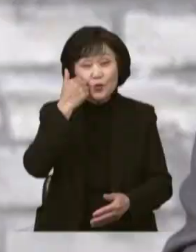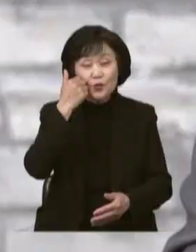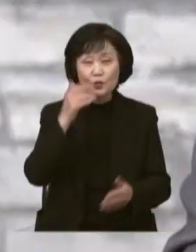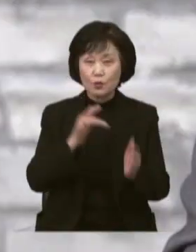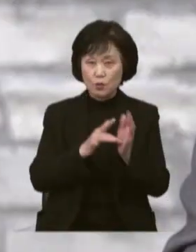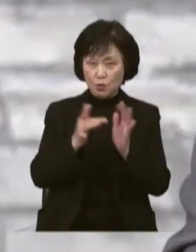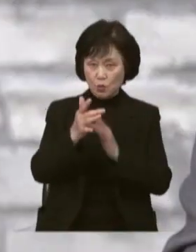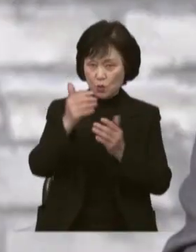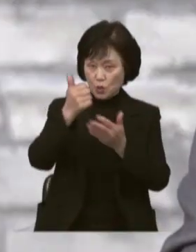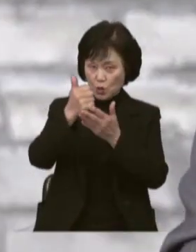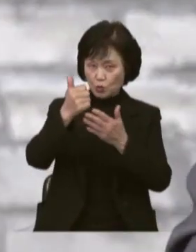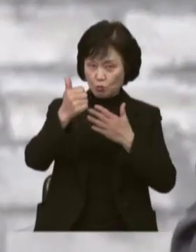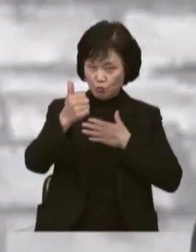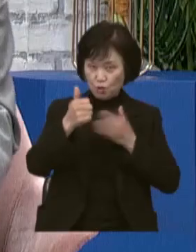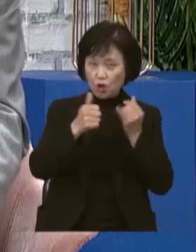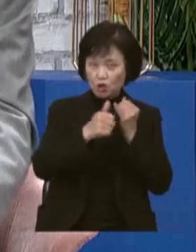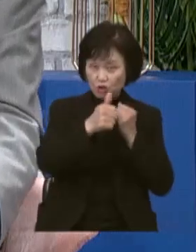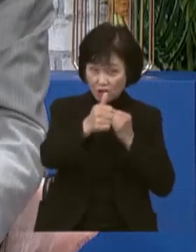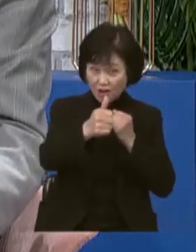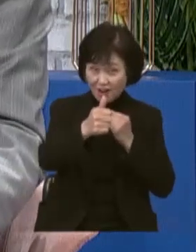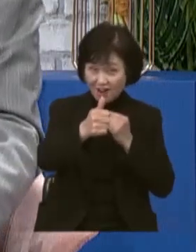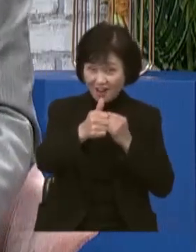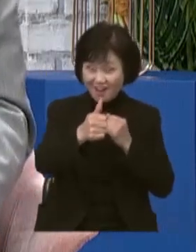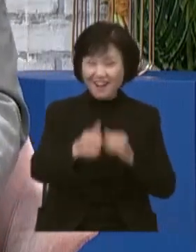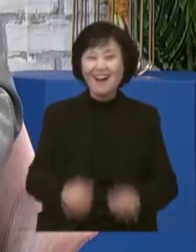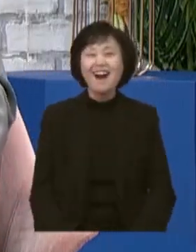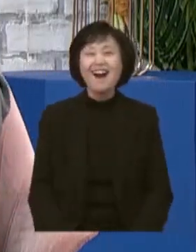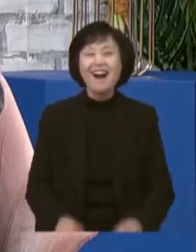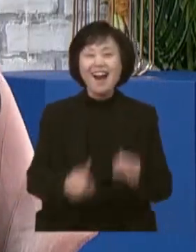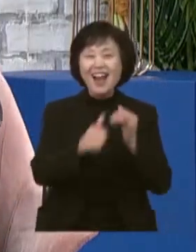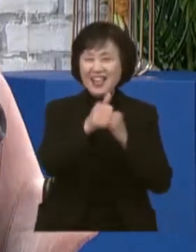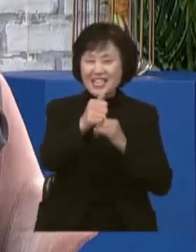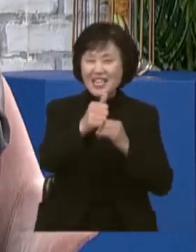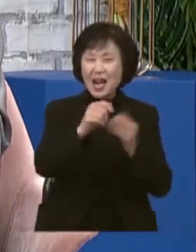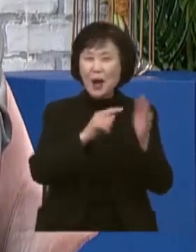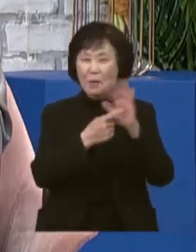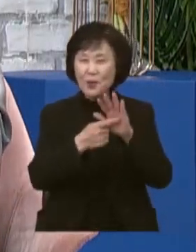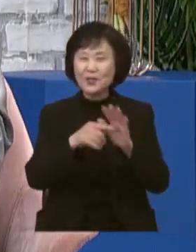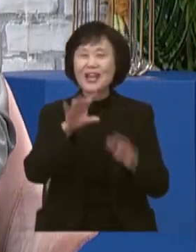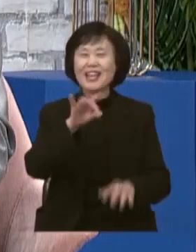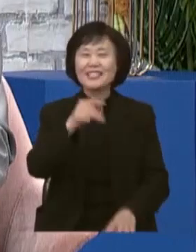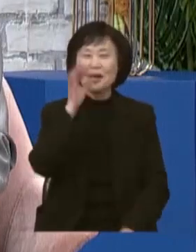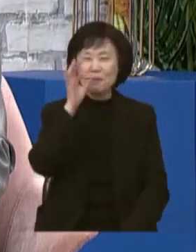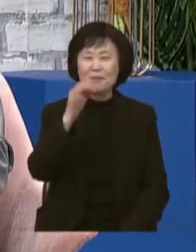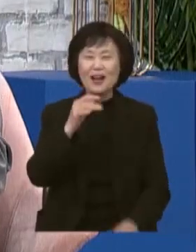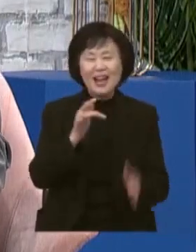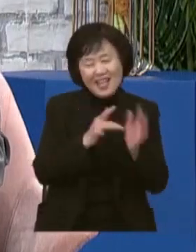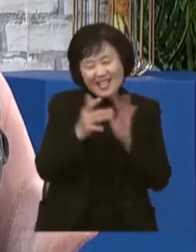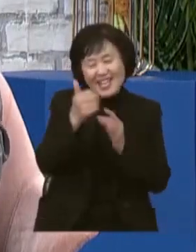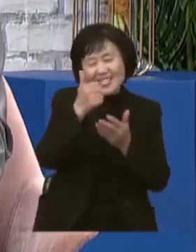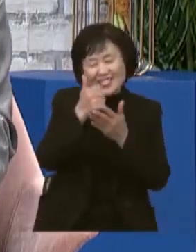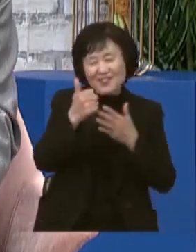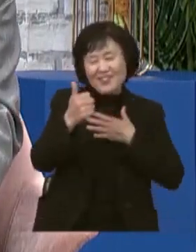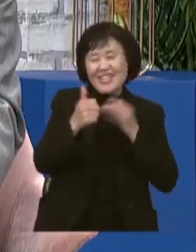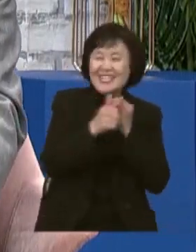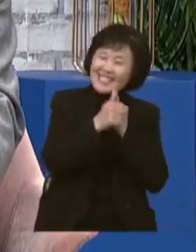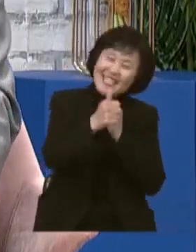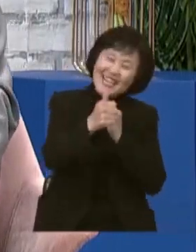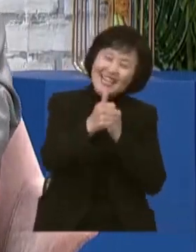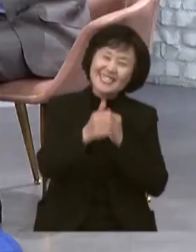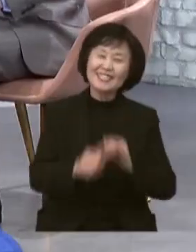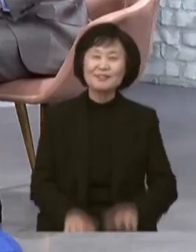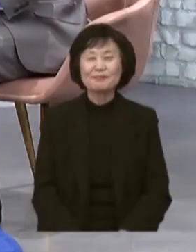아 그렇지. 예수님은 신랑이고 하나님은 뜻이요. 아우 나 이런 표정 처음 봐. 예수님은 내 신랑.